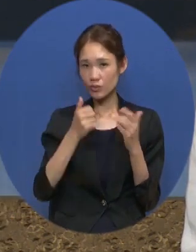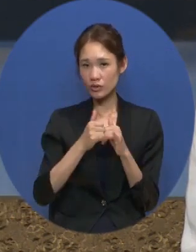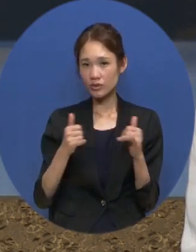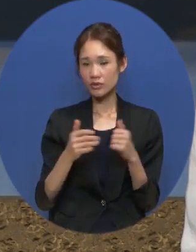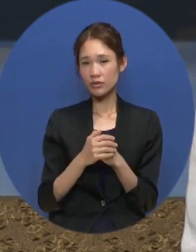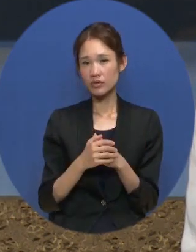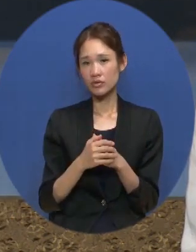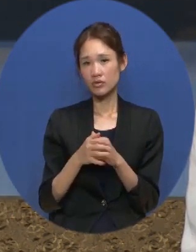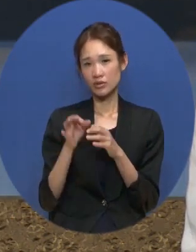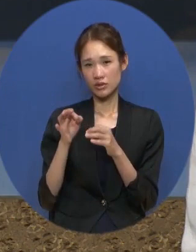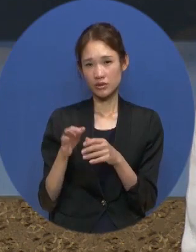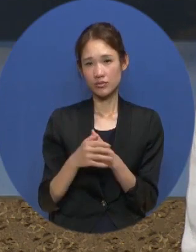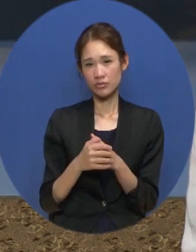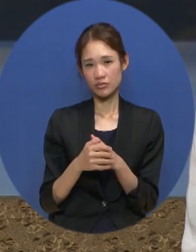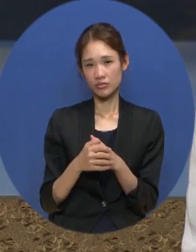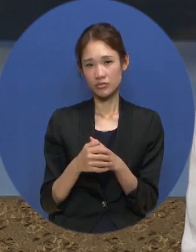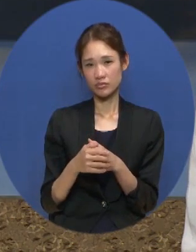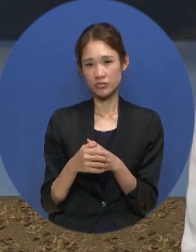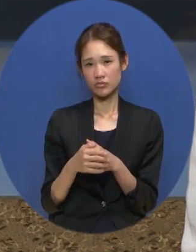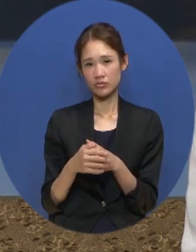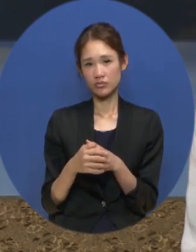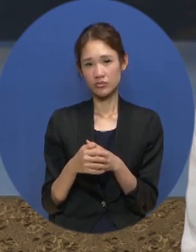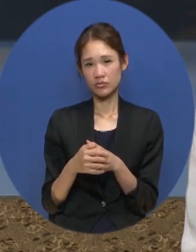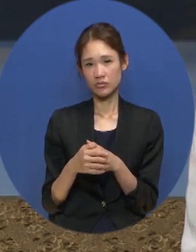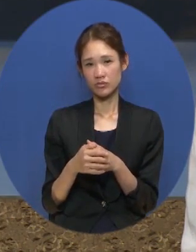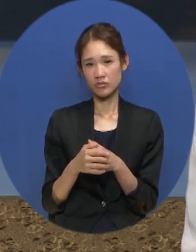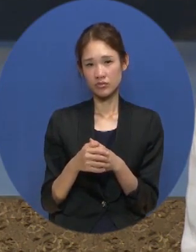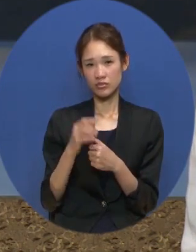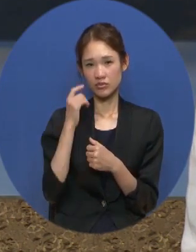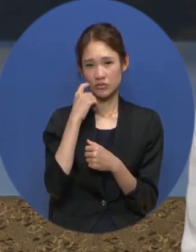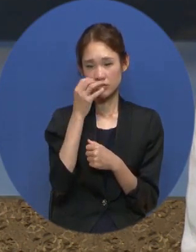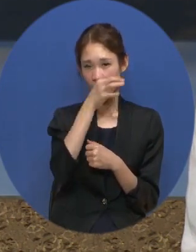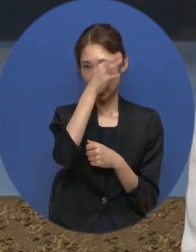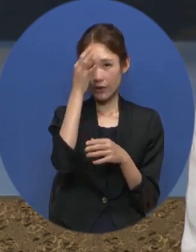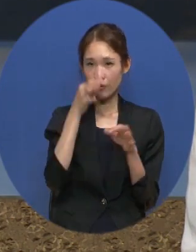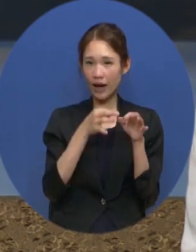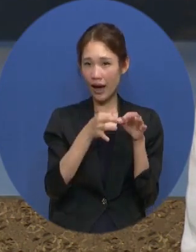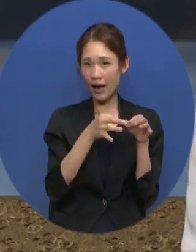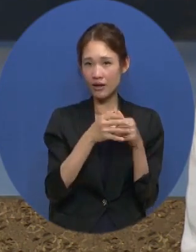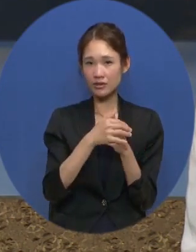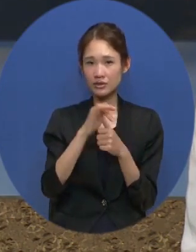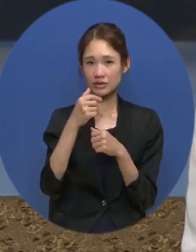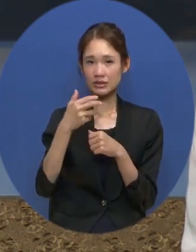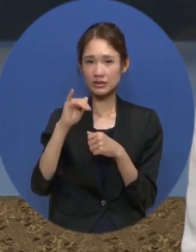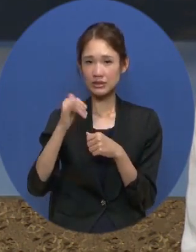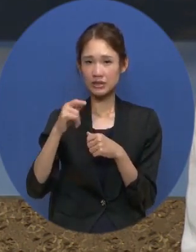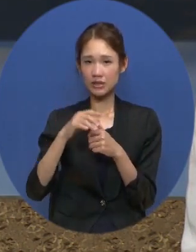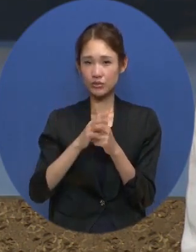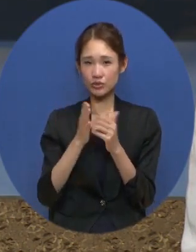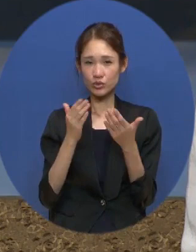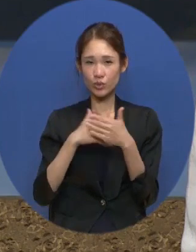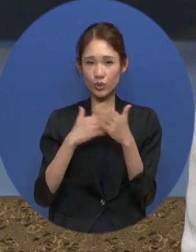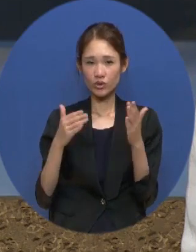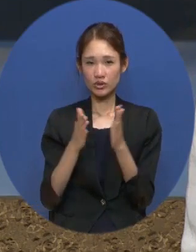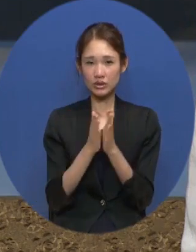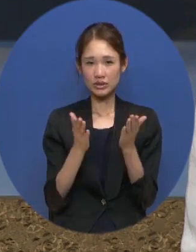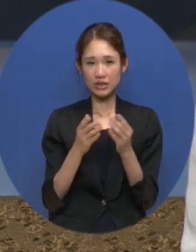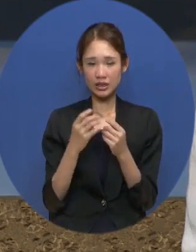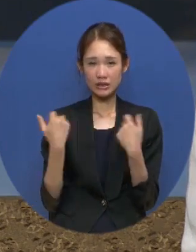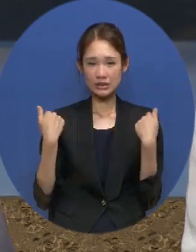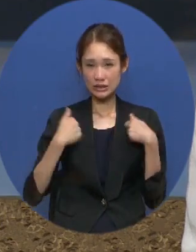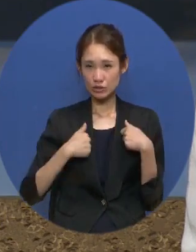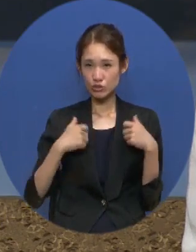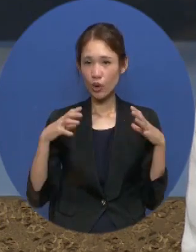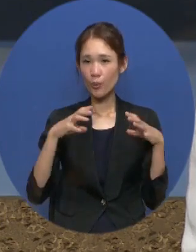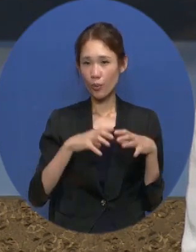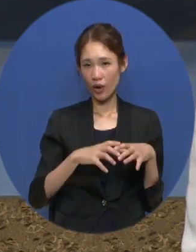목소리 기부를 한다던가 아니면은 뭐 우리 아름다운 가게나 뭐 느티나무 도서관재단 이런 데 책이나 의류 네. 이런 것도